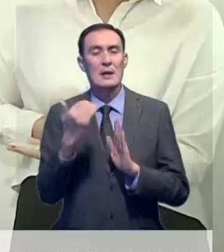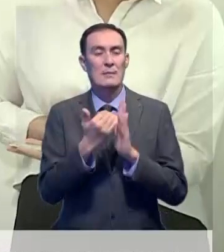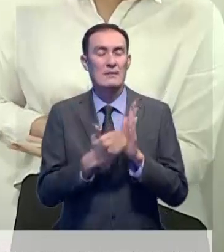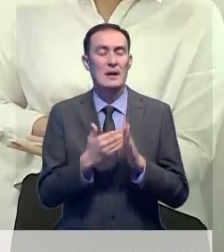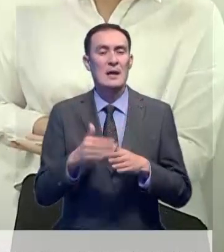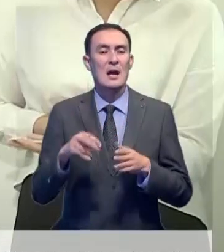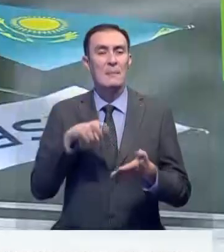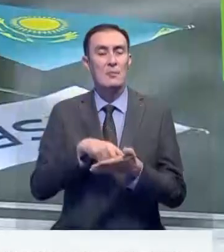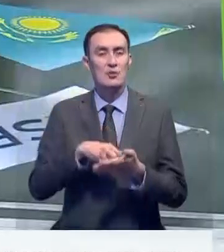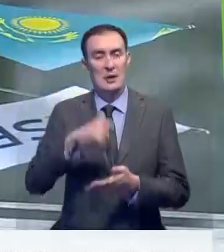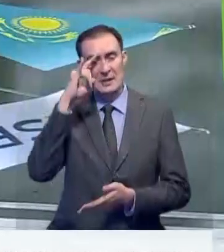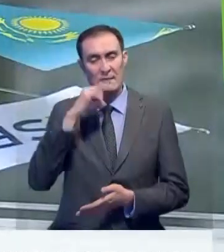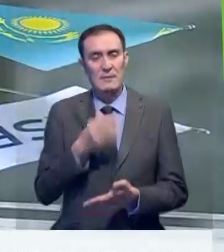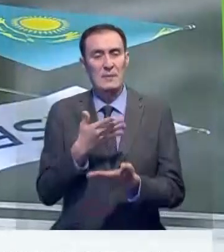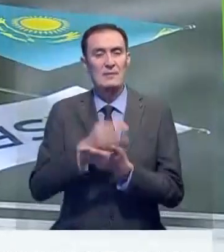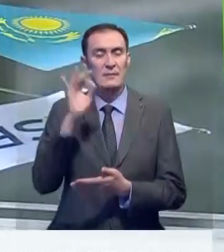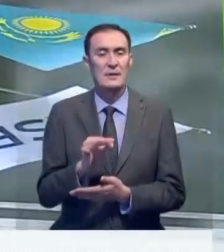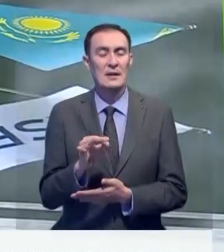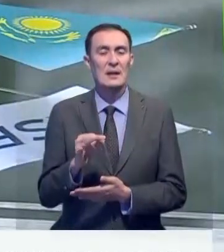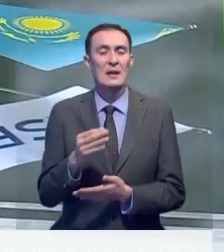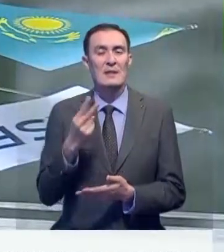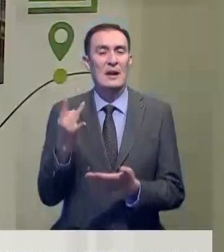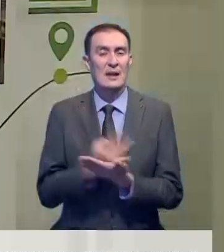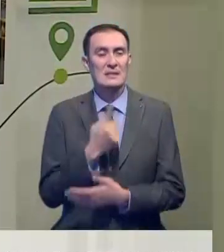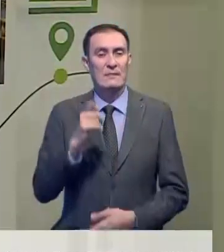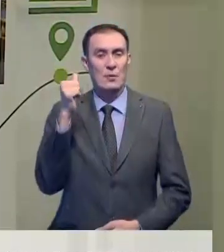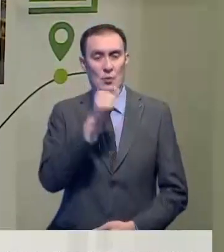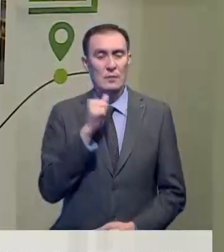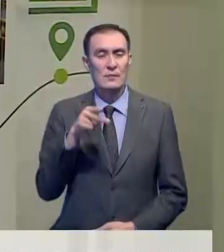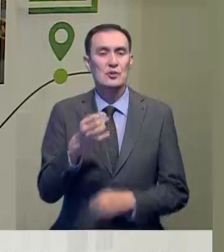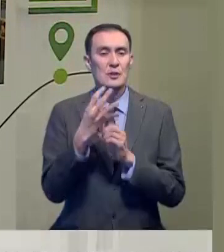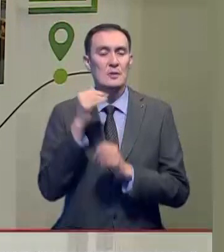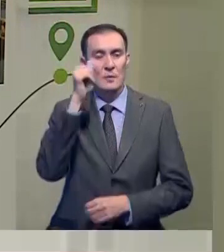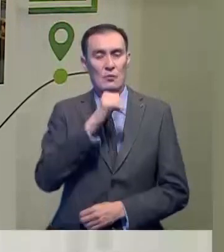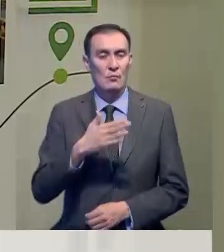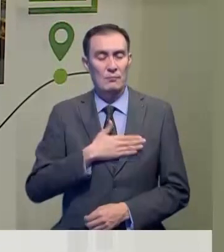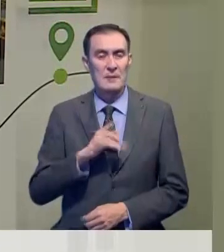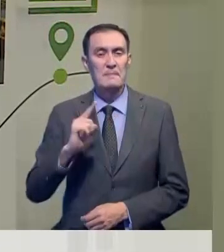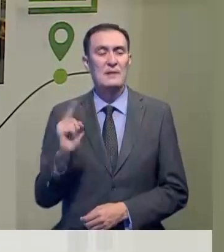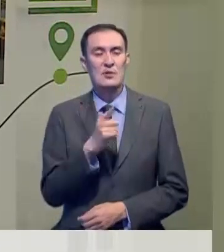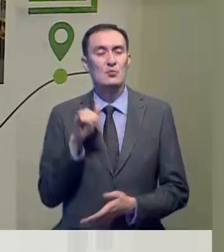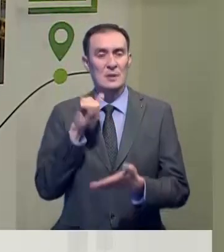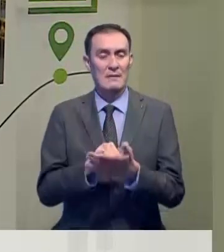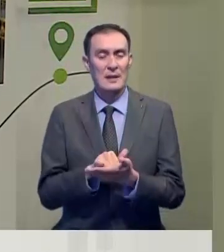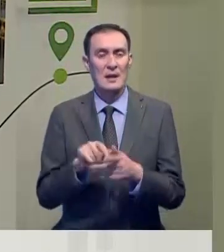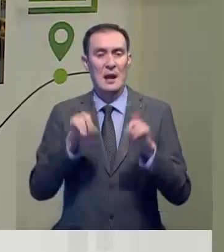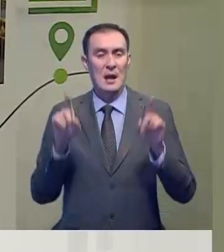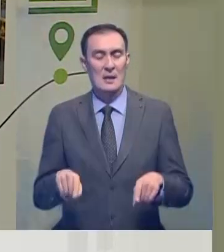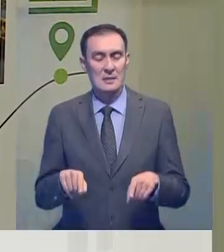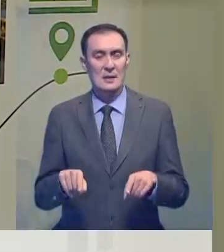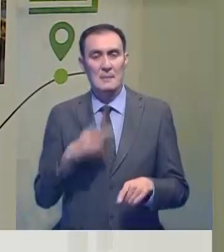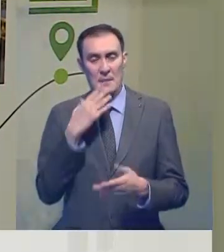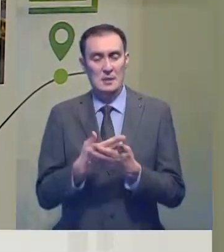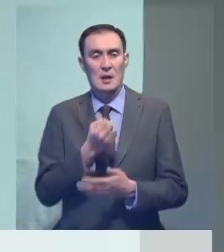Казпочты выплачивают дивиденды инвесторам два раза в год в 2014 году мы сделали первичное размещение а которая